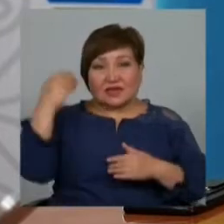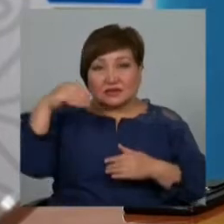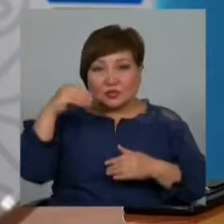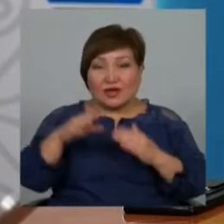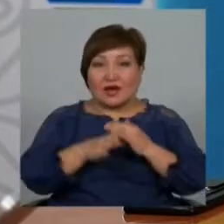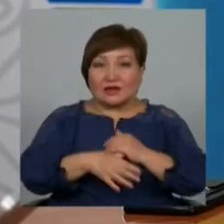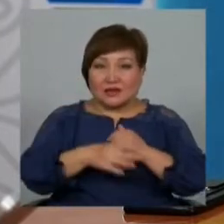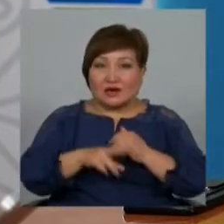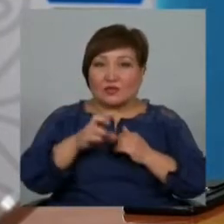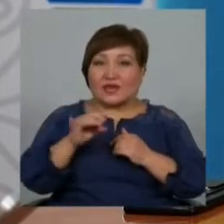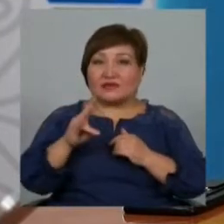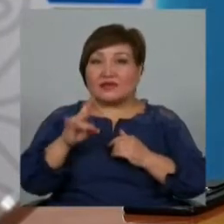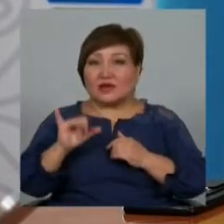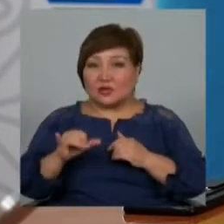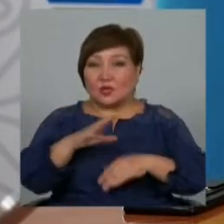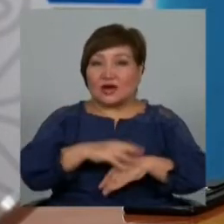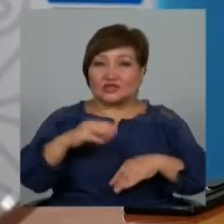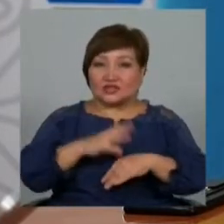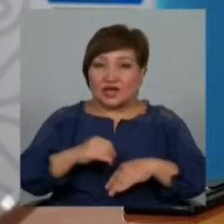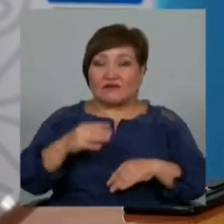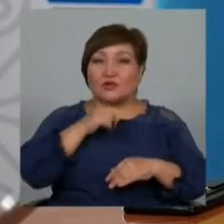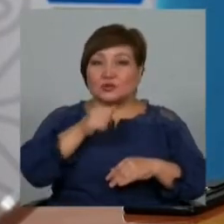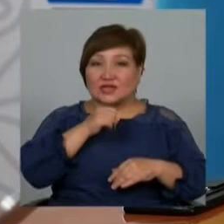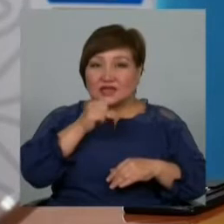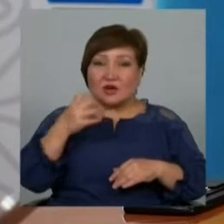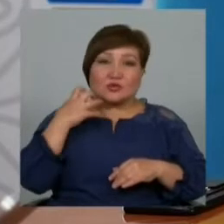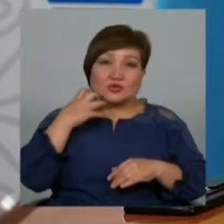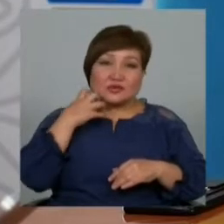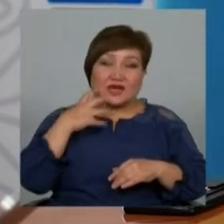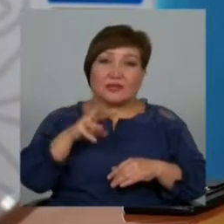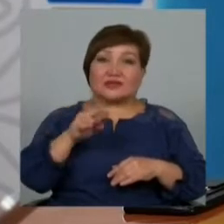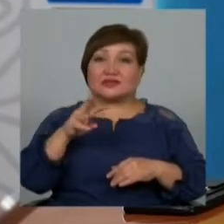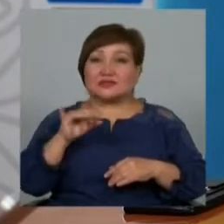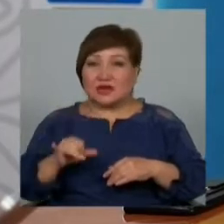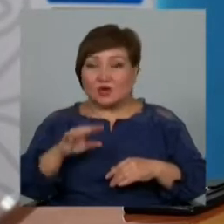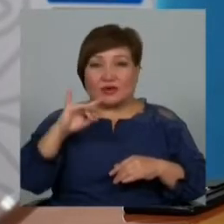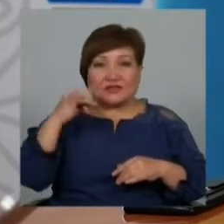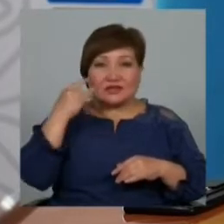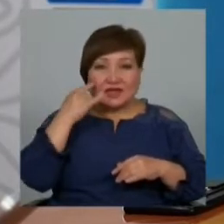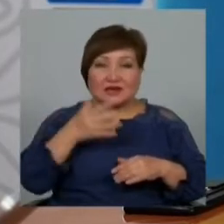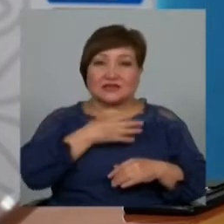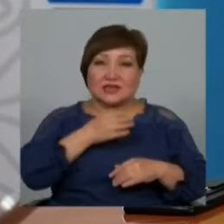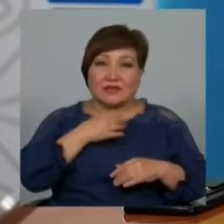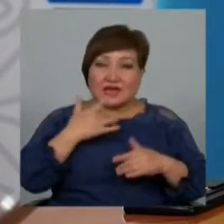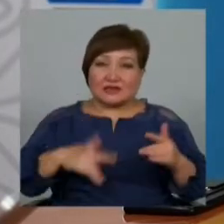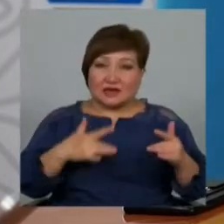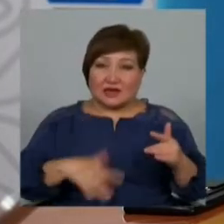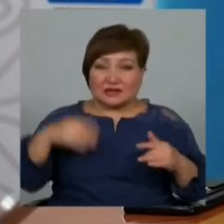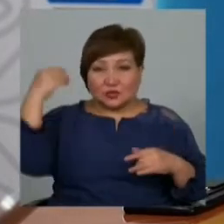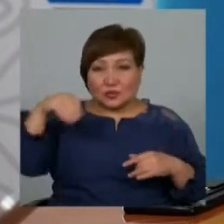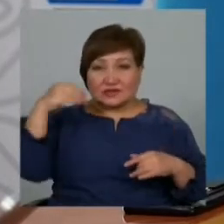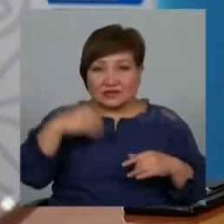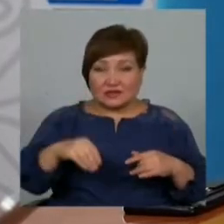Атырау, Бейнеу, Көкшетау, Қостанай, Қызылорда, Маңғыстау, Орал, Павлодар, Семей, Тараз, Түркістан,